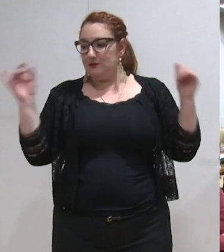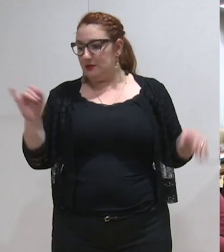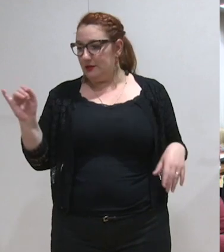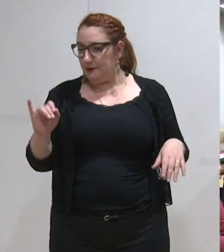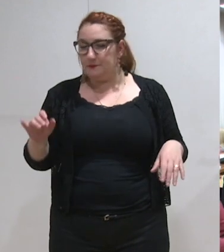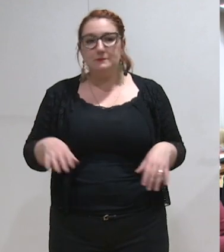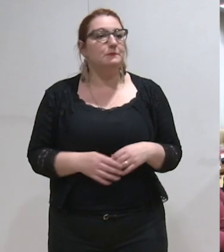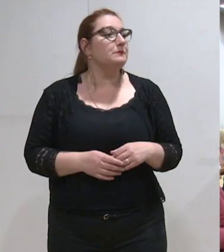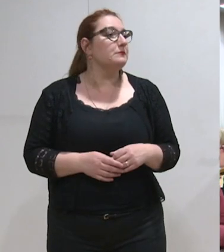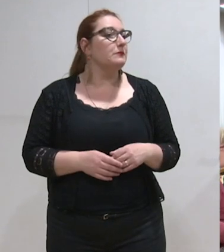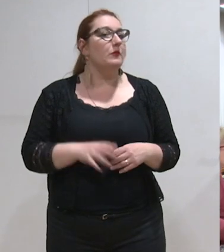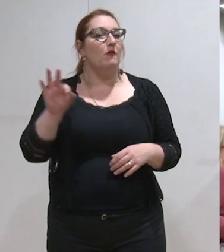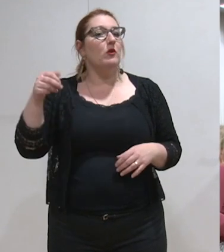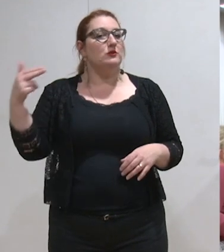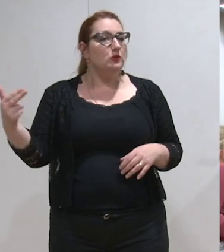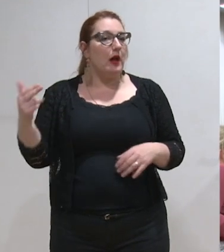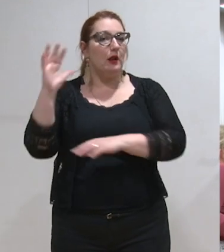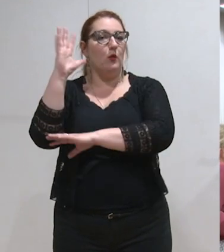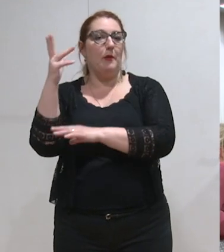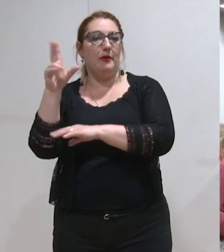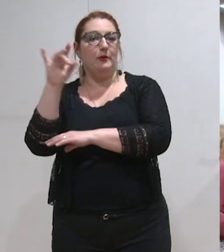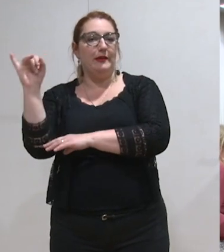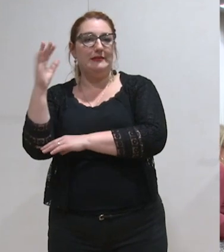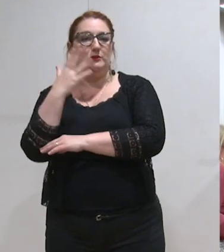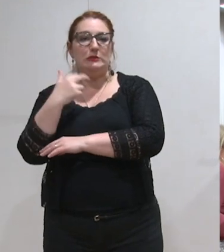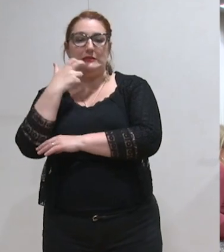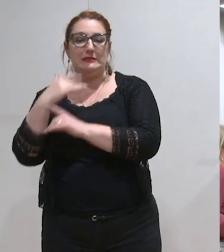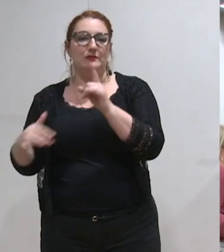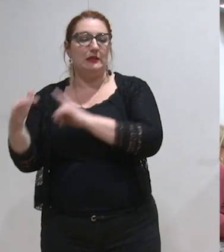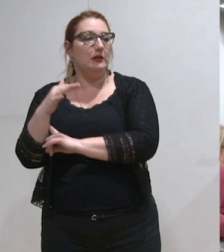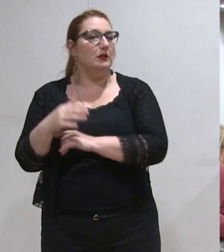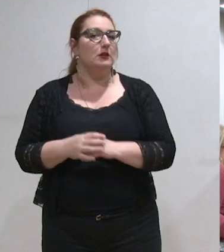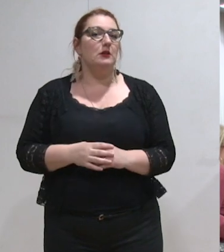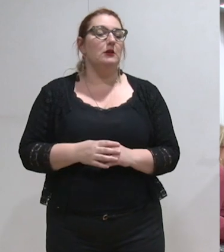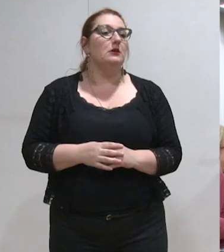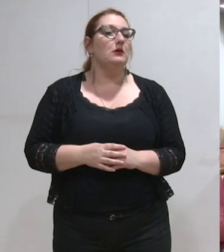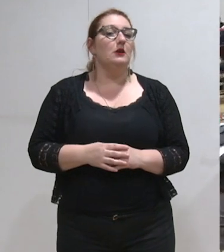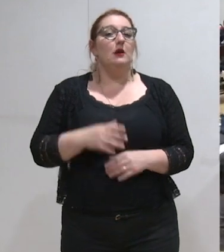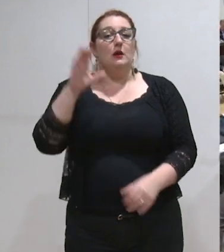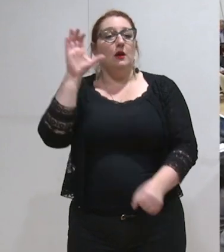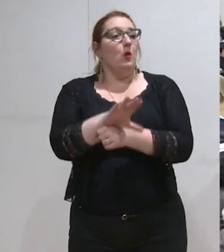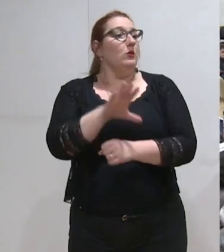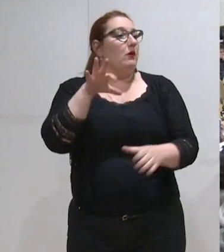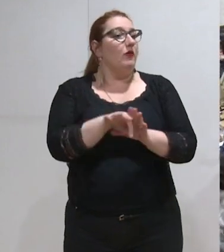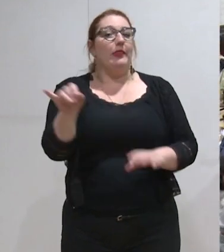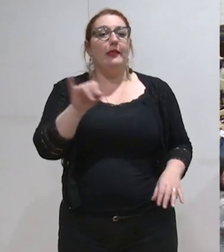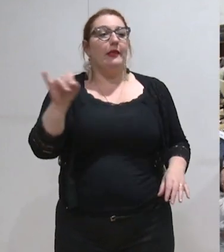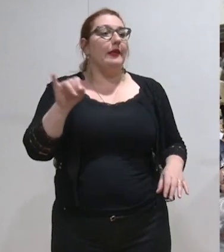s'abstient le Front national le groupe UMP udi société civile qui vote